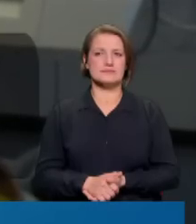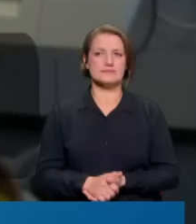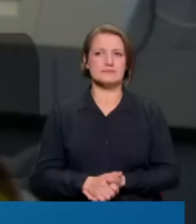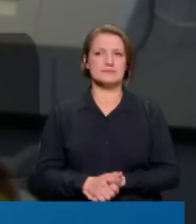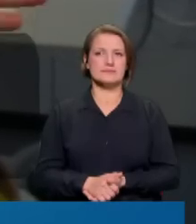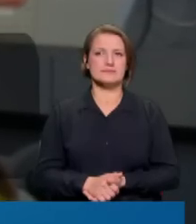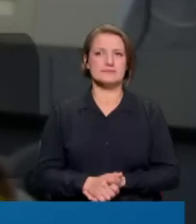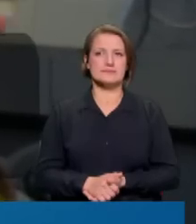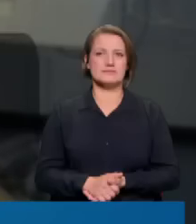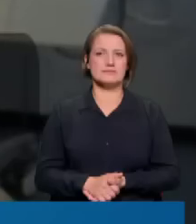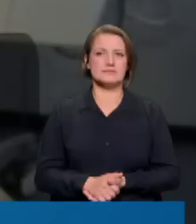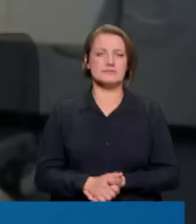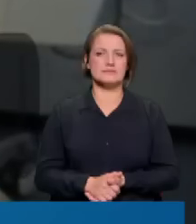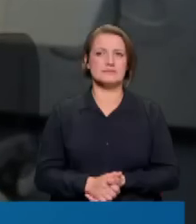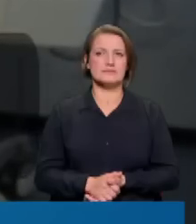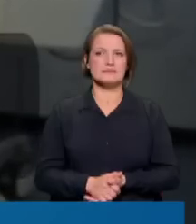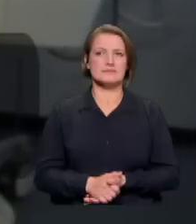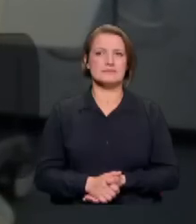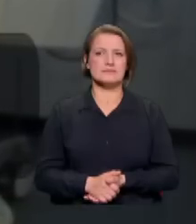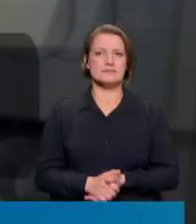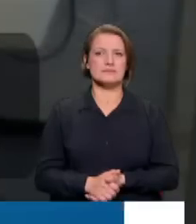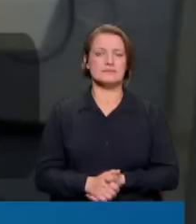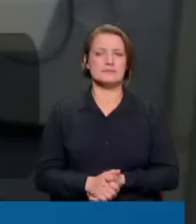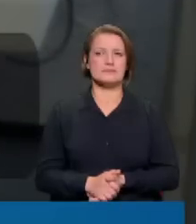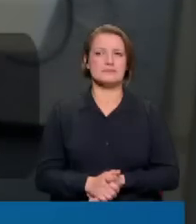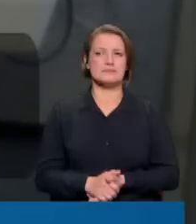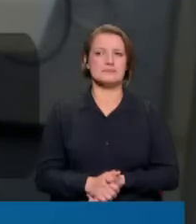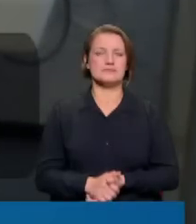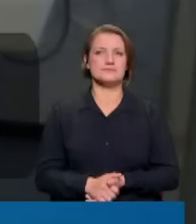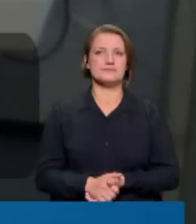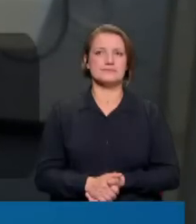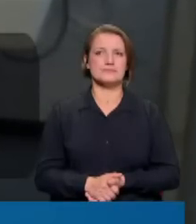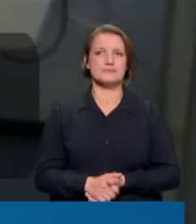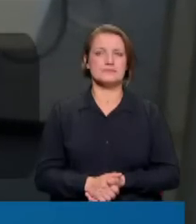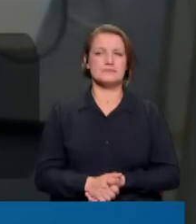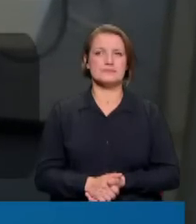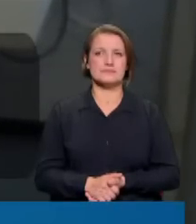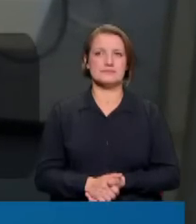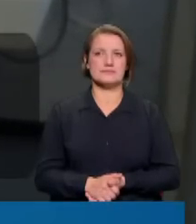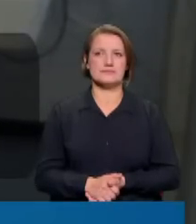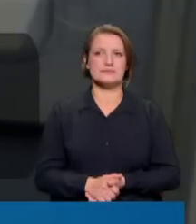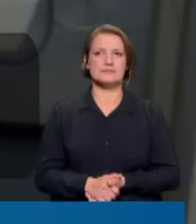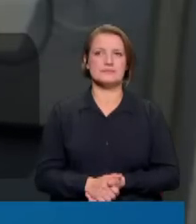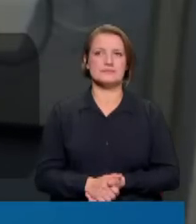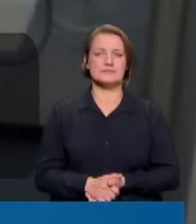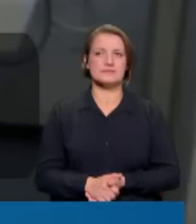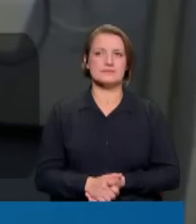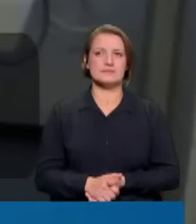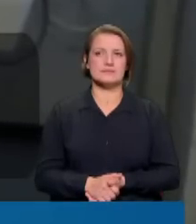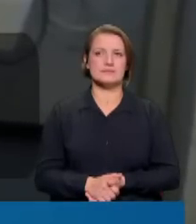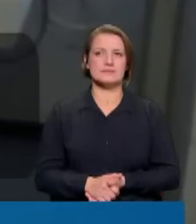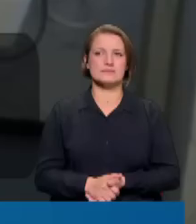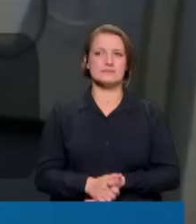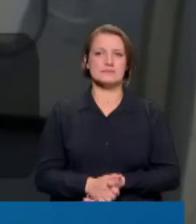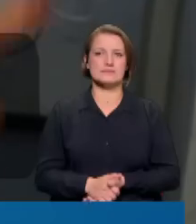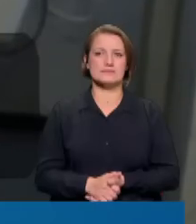Bu bebekler ısınmazsa soğukluktan ölecekler birkaç saat sonra bu çocuklar hepsi ölecekler ve mork